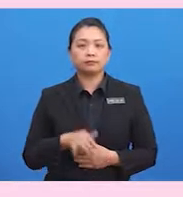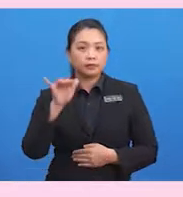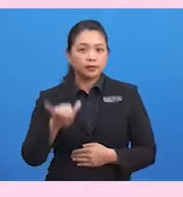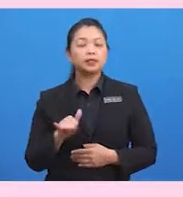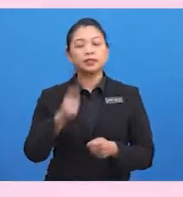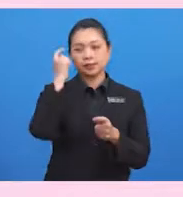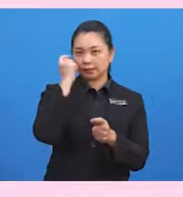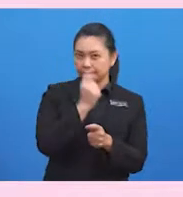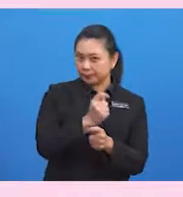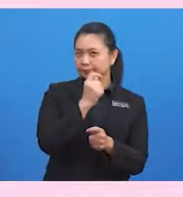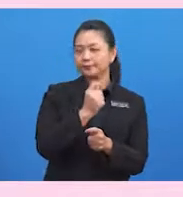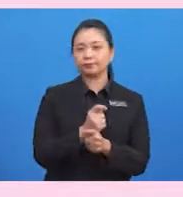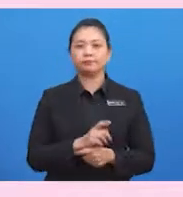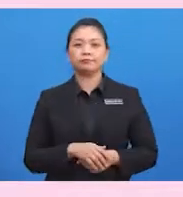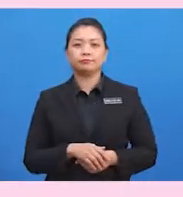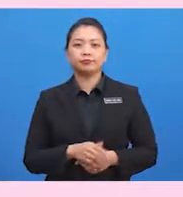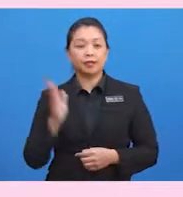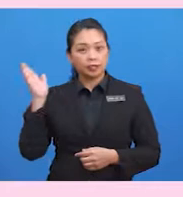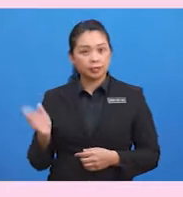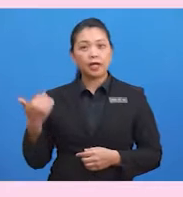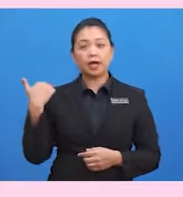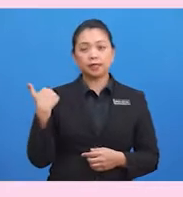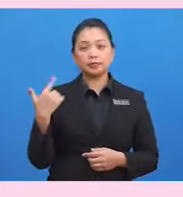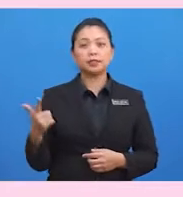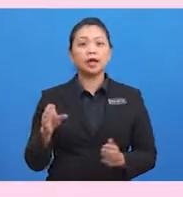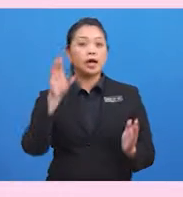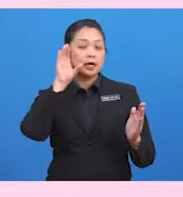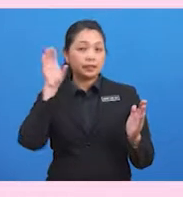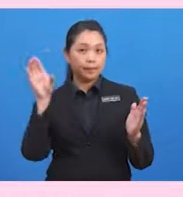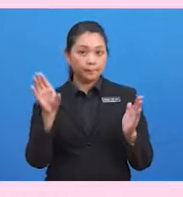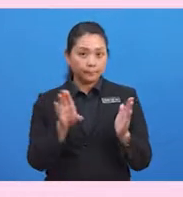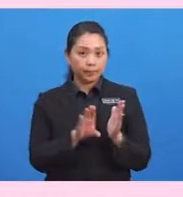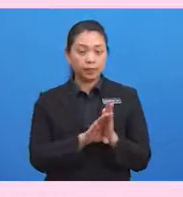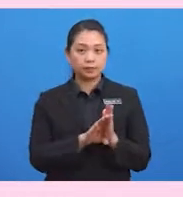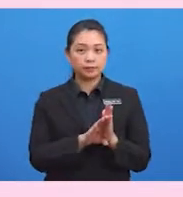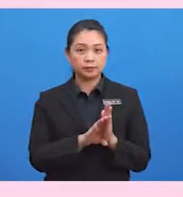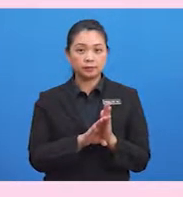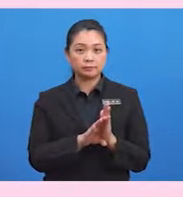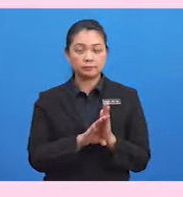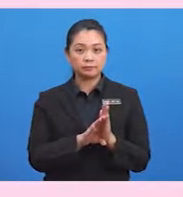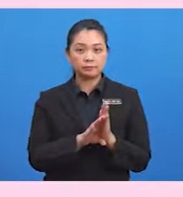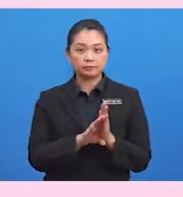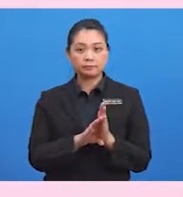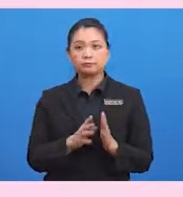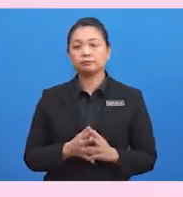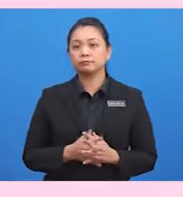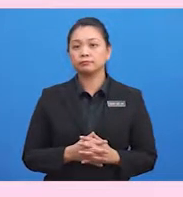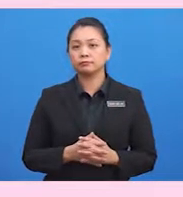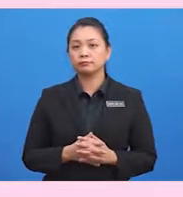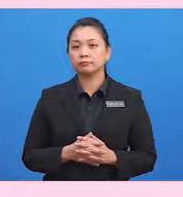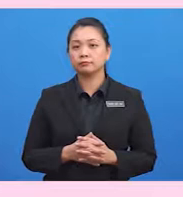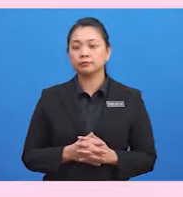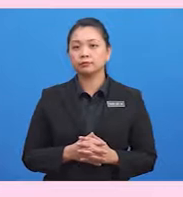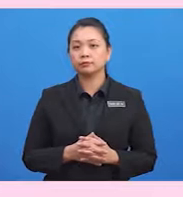ya tepat sekali ini adalah gambar kebawah duli Yang Maha Mulia Sri Paduka bagi Hai